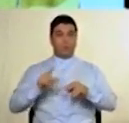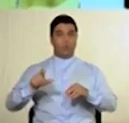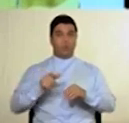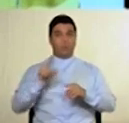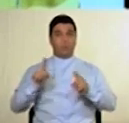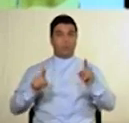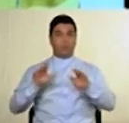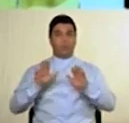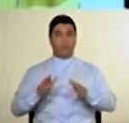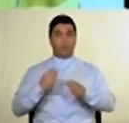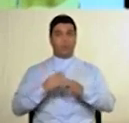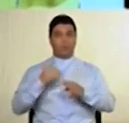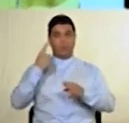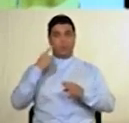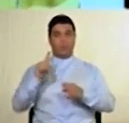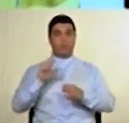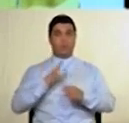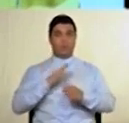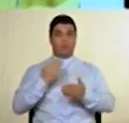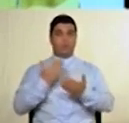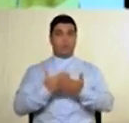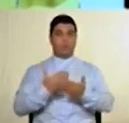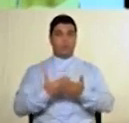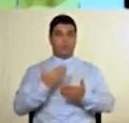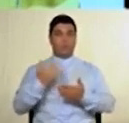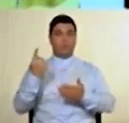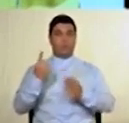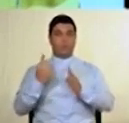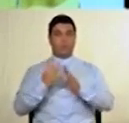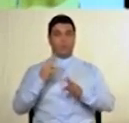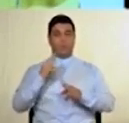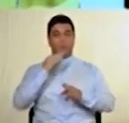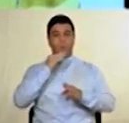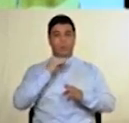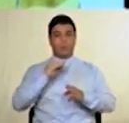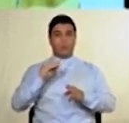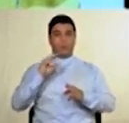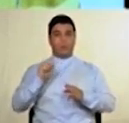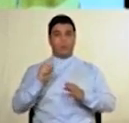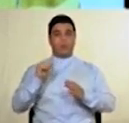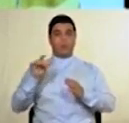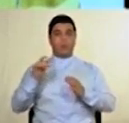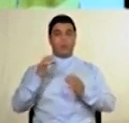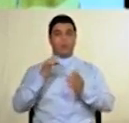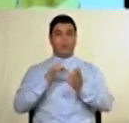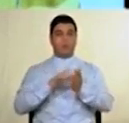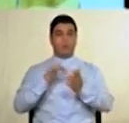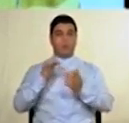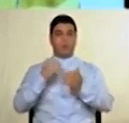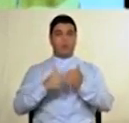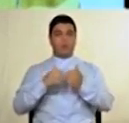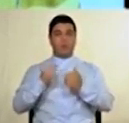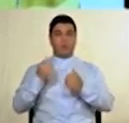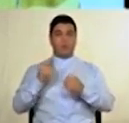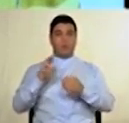bir qismlari kashf qilingan edi. Masalan, dastlab Misr va O'rta Osiyo mamlakatlari bilan